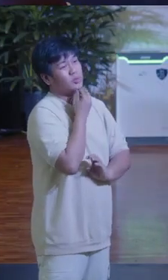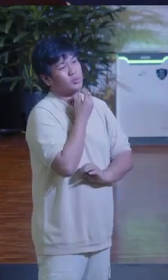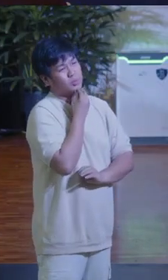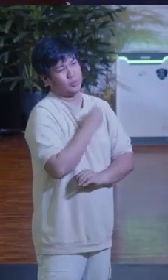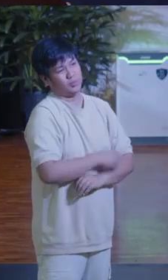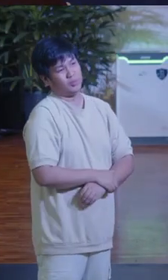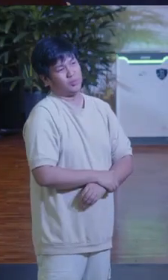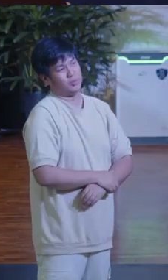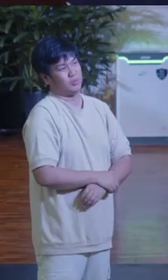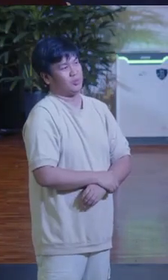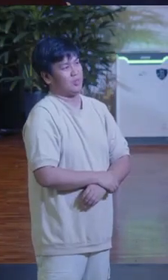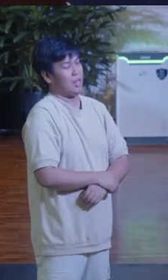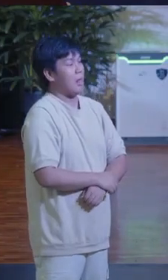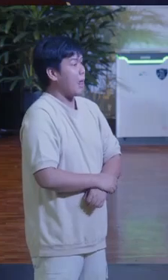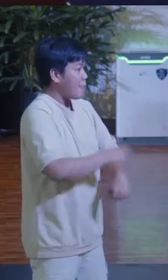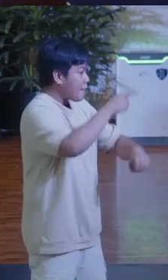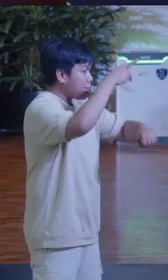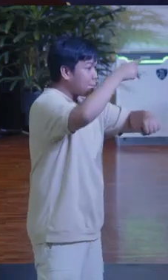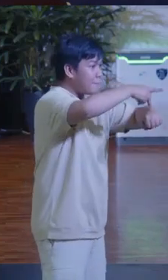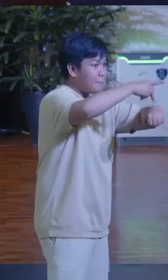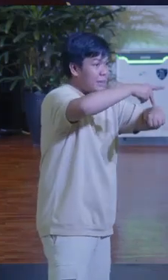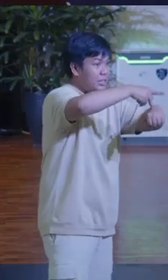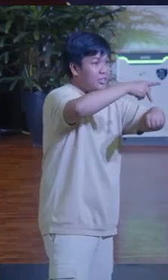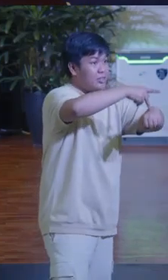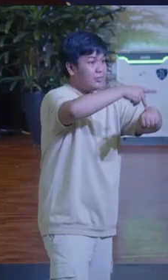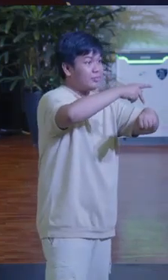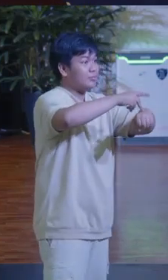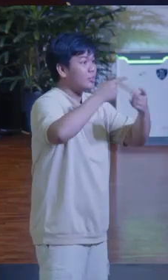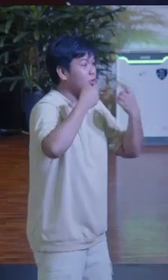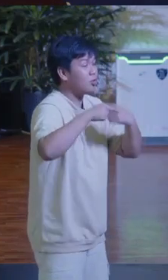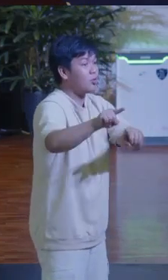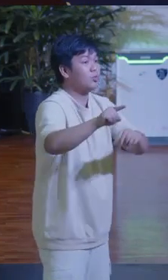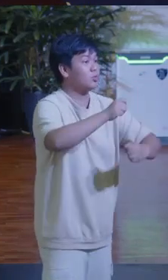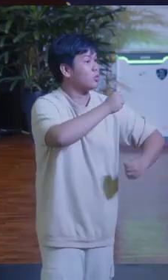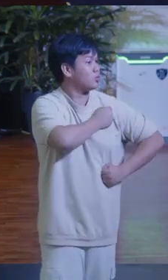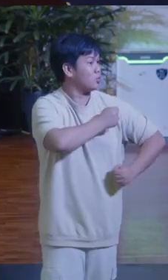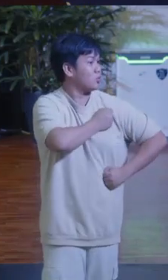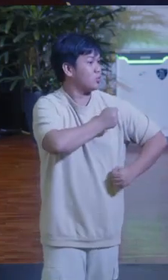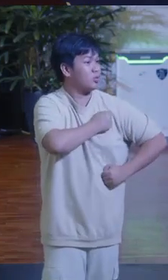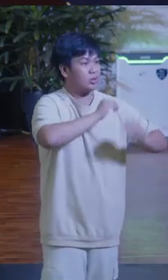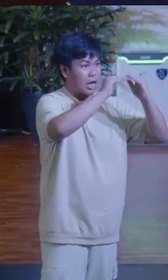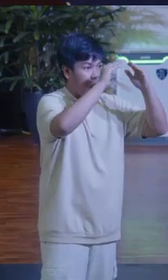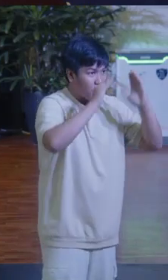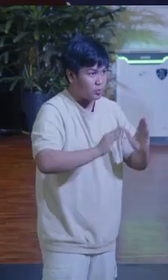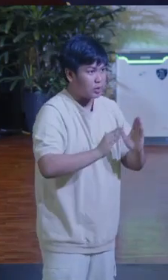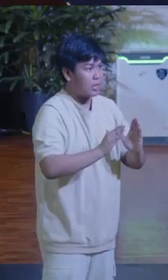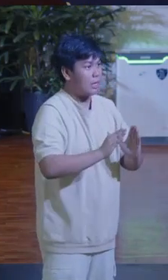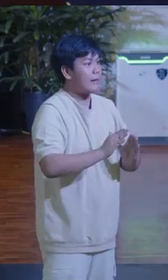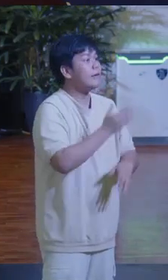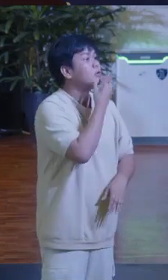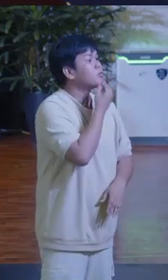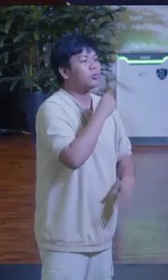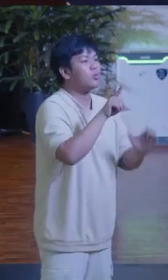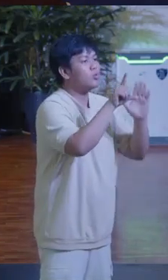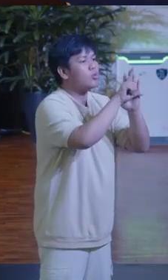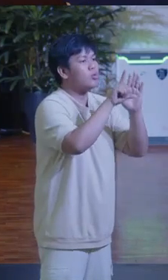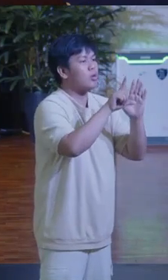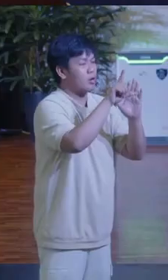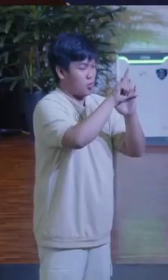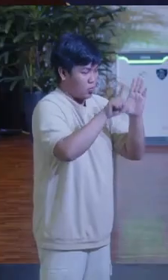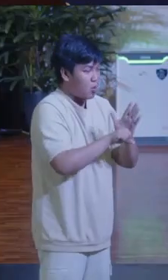kay Cornelius, pinagalitan siya ng church. Bakit ka pumasok sa bahay ng isang hentil? Bawal eh.